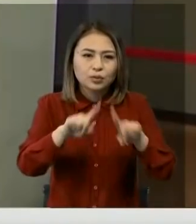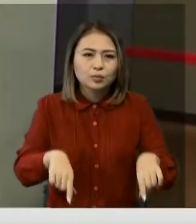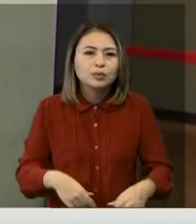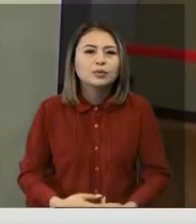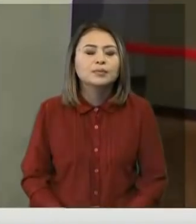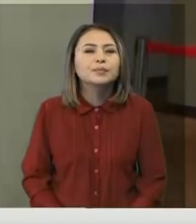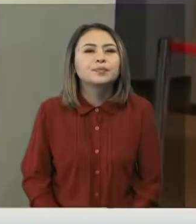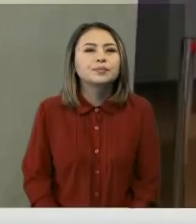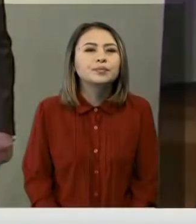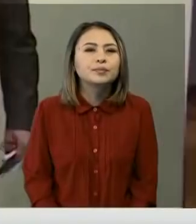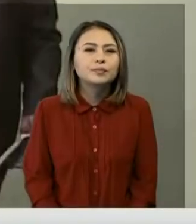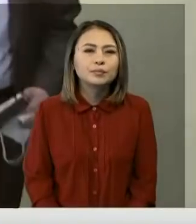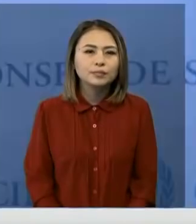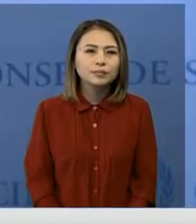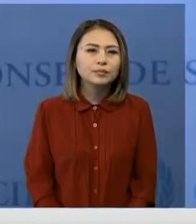айтты.